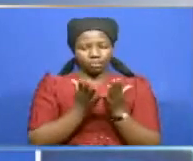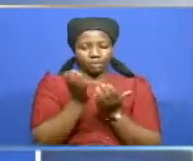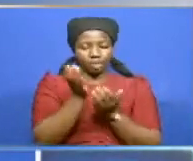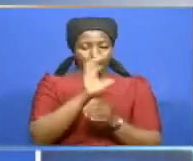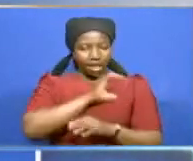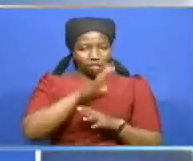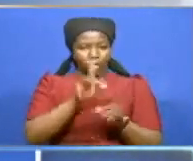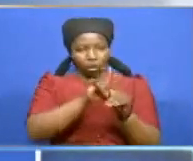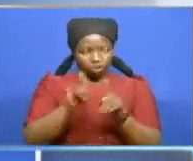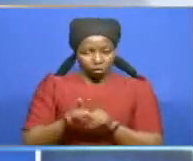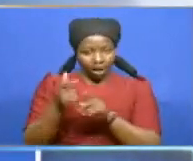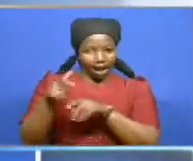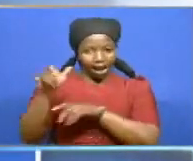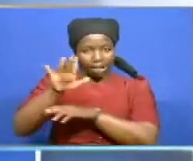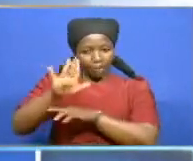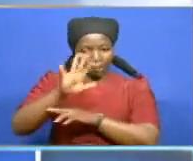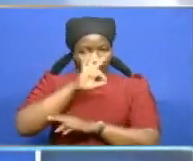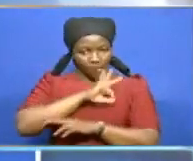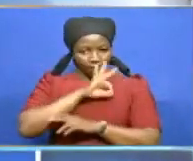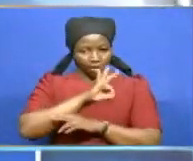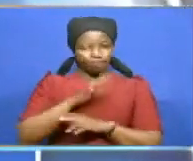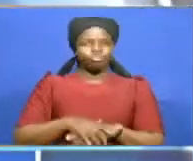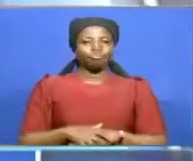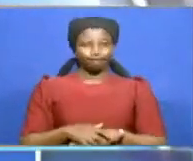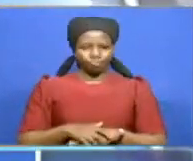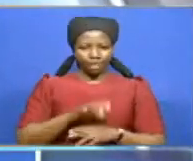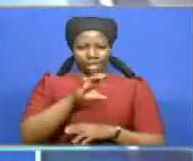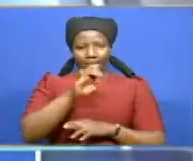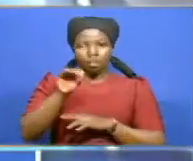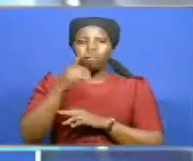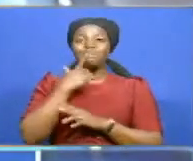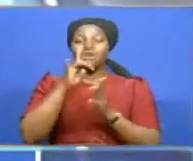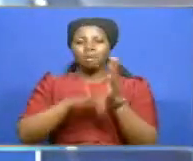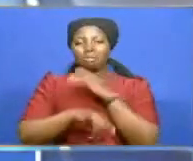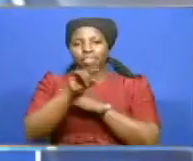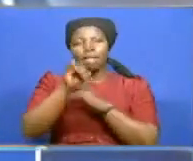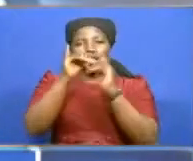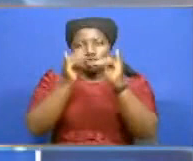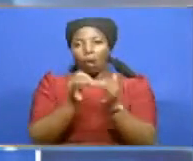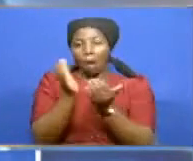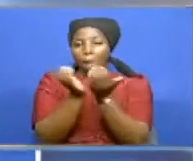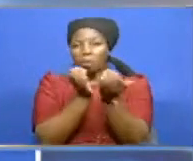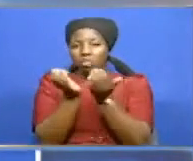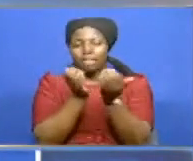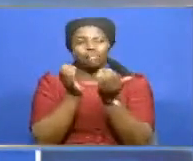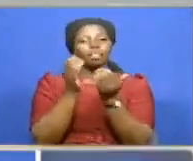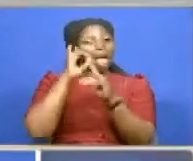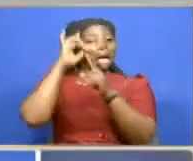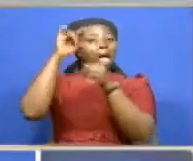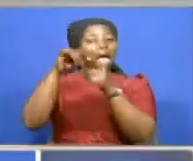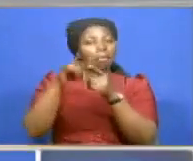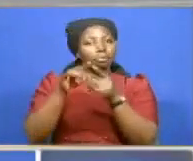mkurugenzi mkuu wa shirika hilo Karanja Ndegwa amesema biashara hiyo mpya inalenga kukidhia huduma za kawaida.